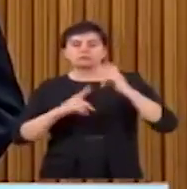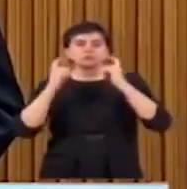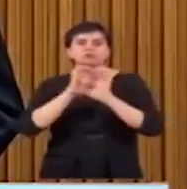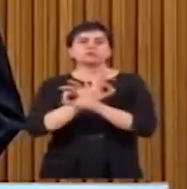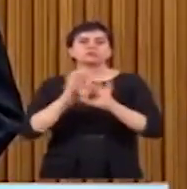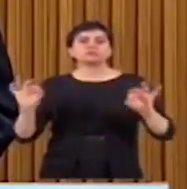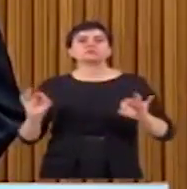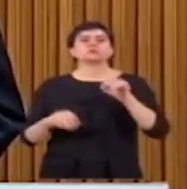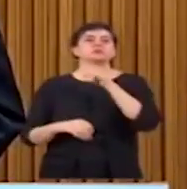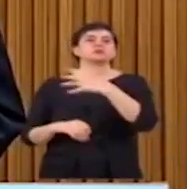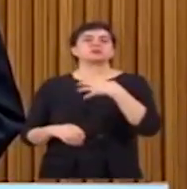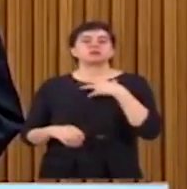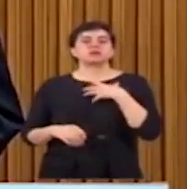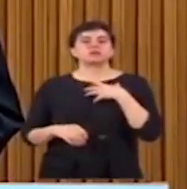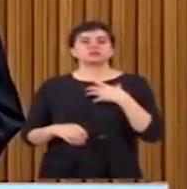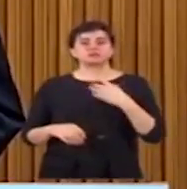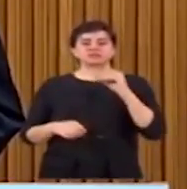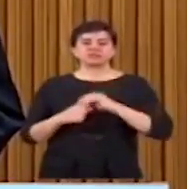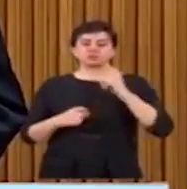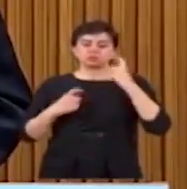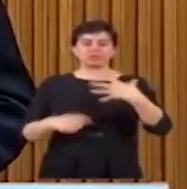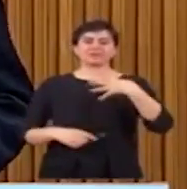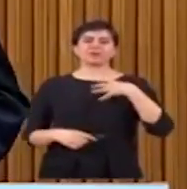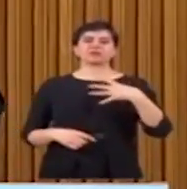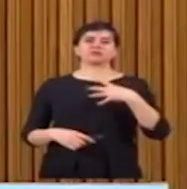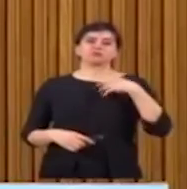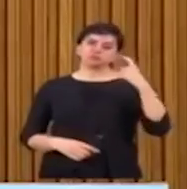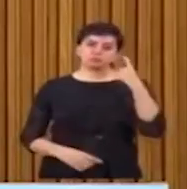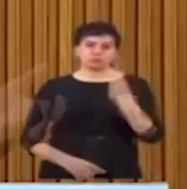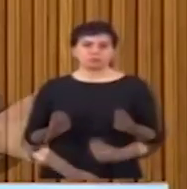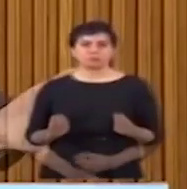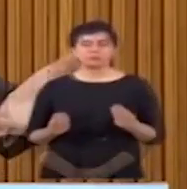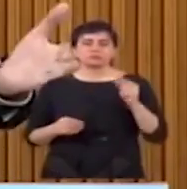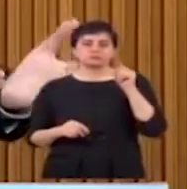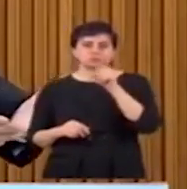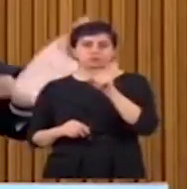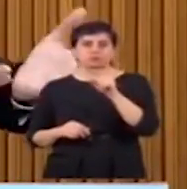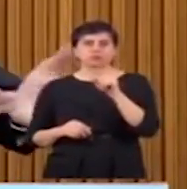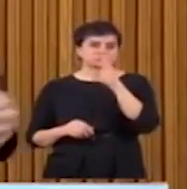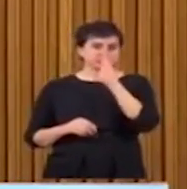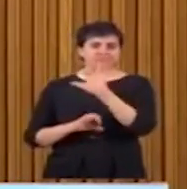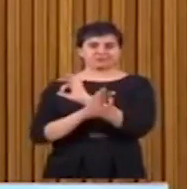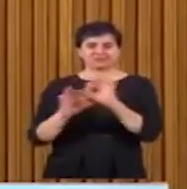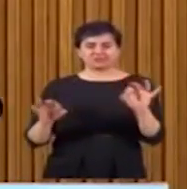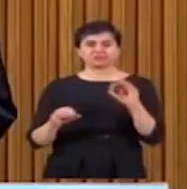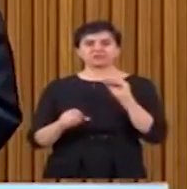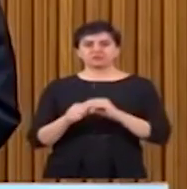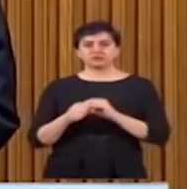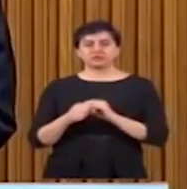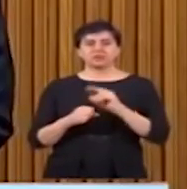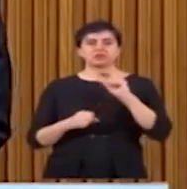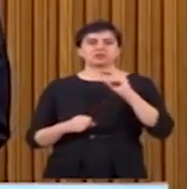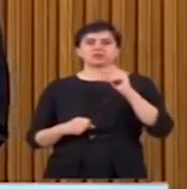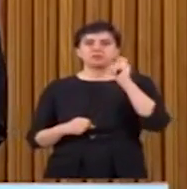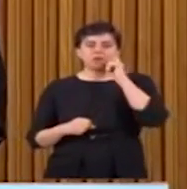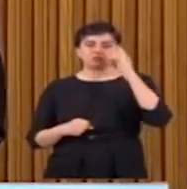değil, kendi çıkarlarını savunurlar onlar. Kendi çıkarlarını. Sen tarafsız davranacağına dair